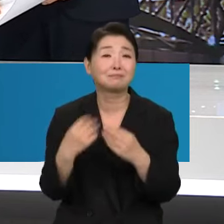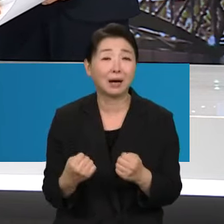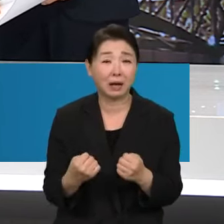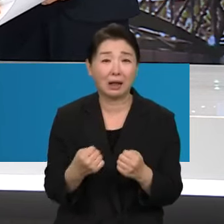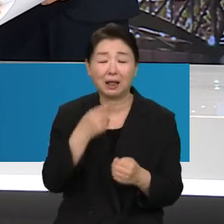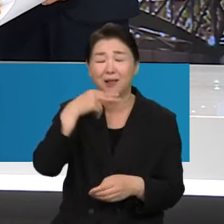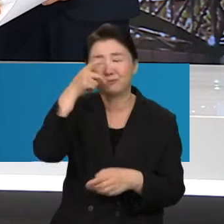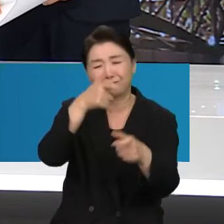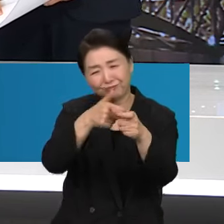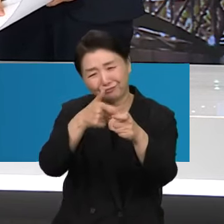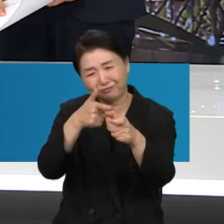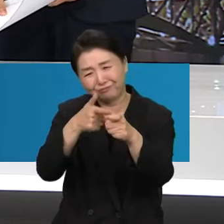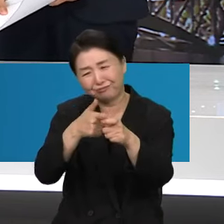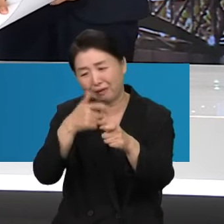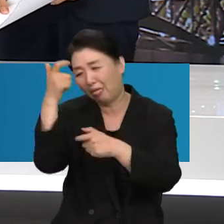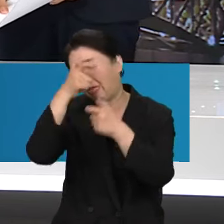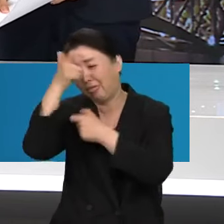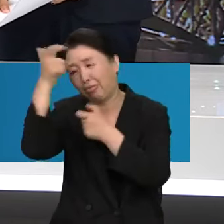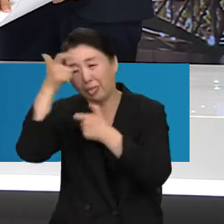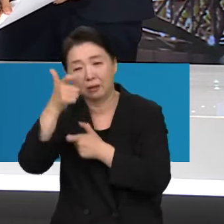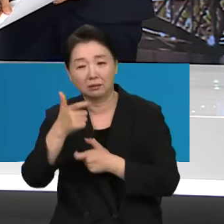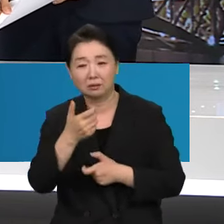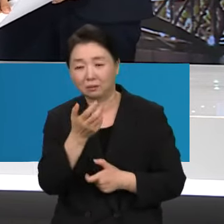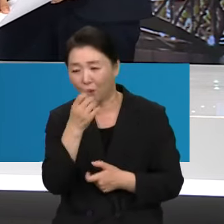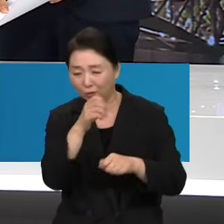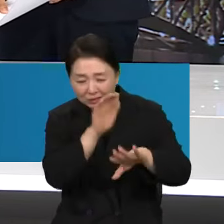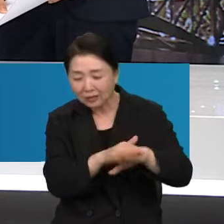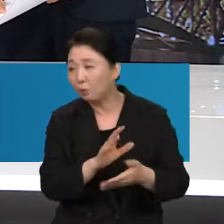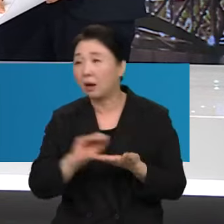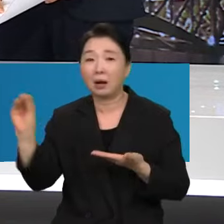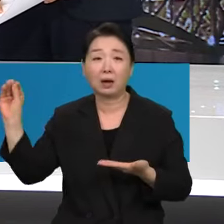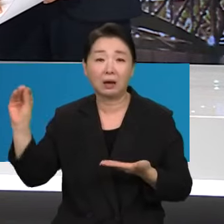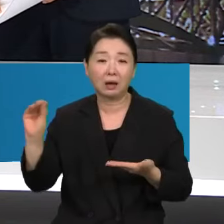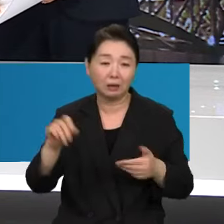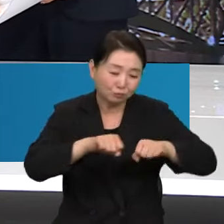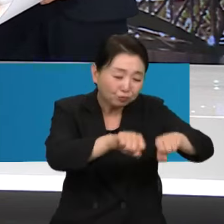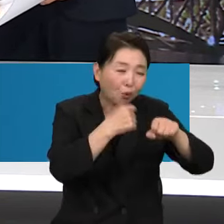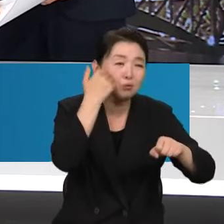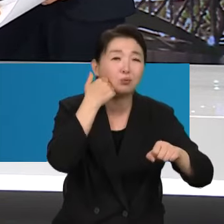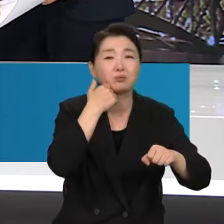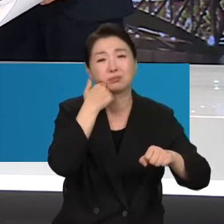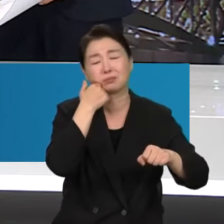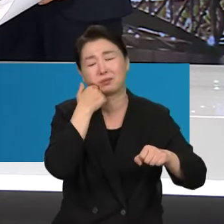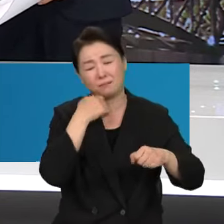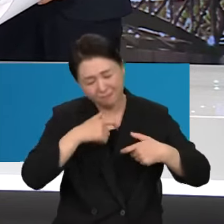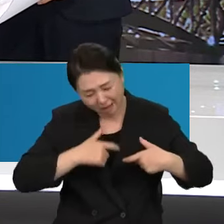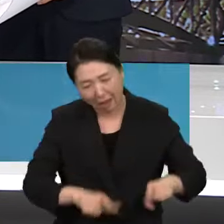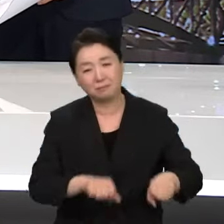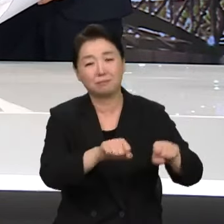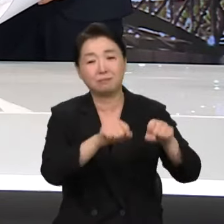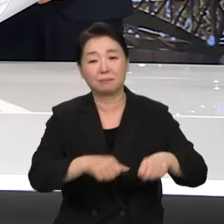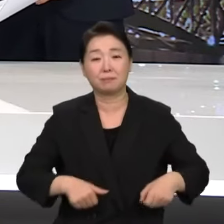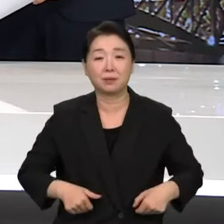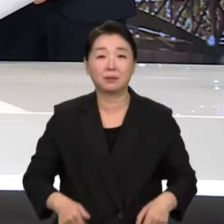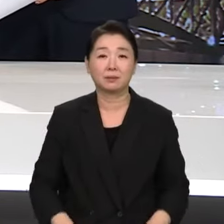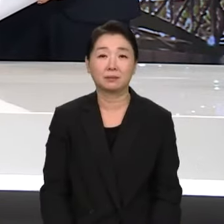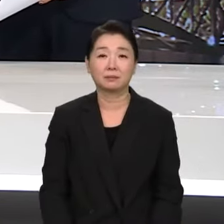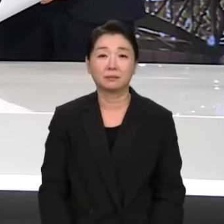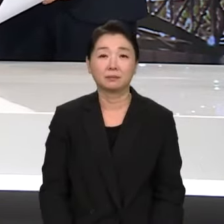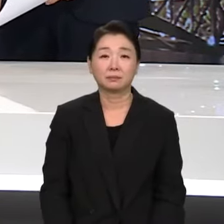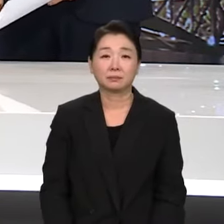술판을 버린 뒤 먹고 마신 그대로 두고 가는 경우가 허다한데 이걸 치우는 미화원들은 밤을 새워야 합니다. 김지윤 기자가 현장